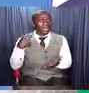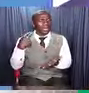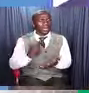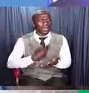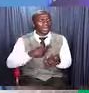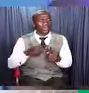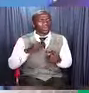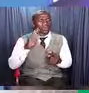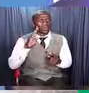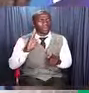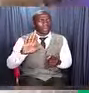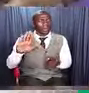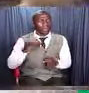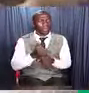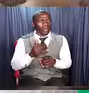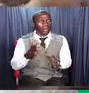Kukaa.